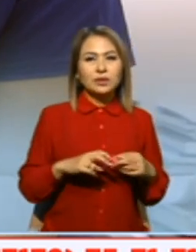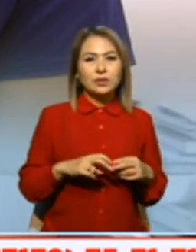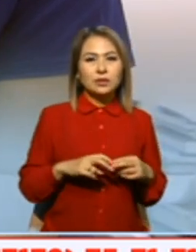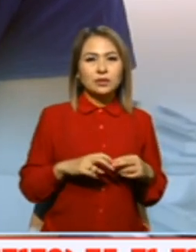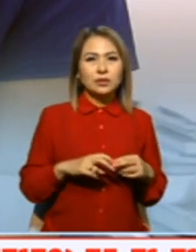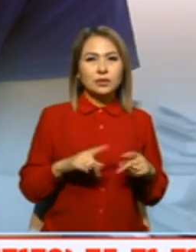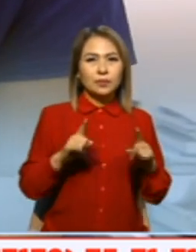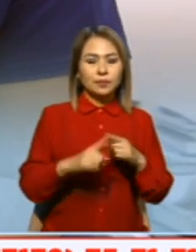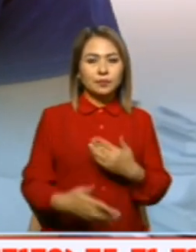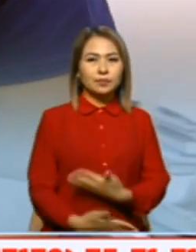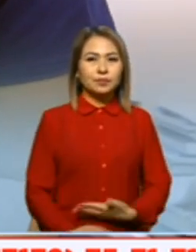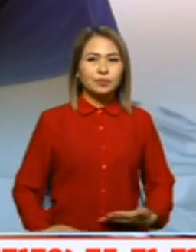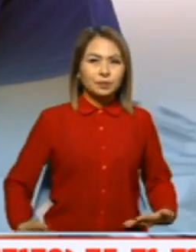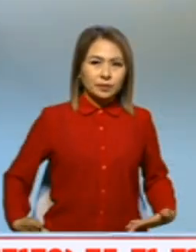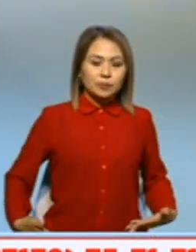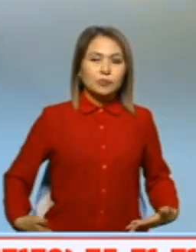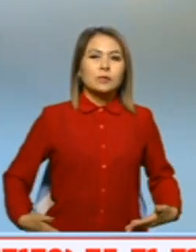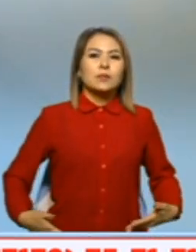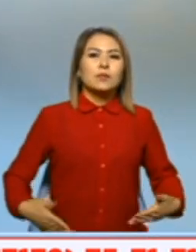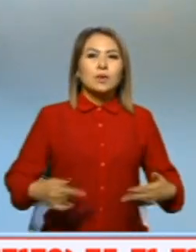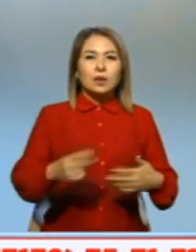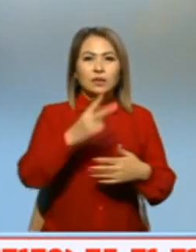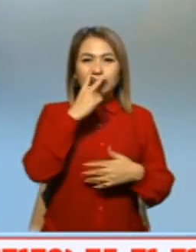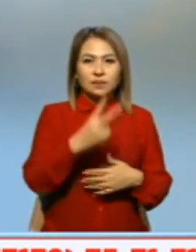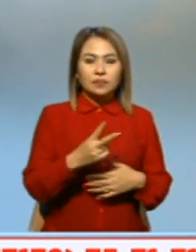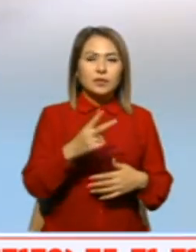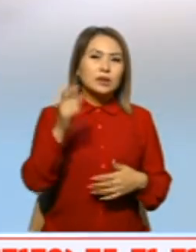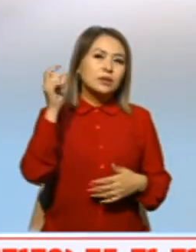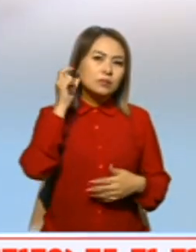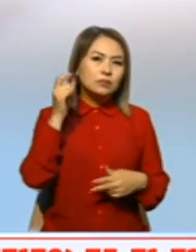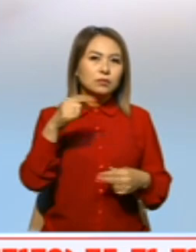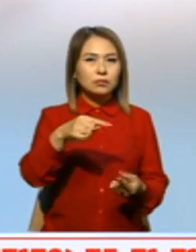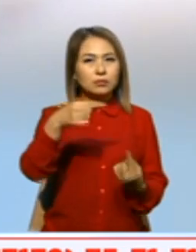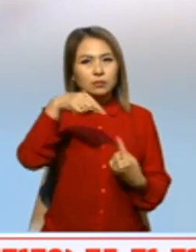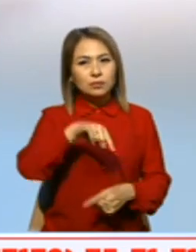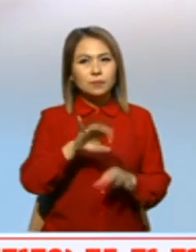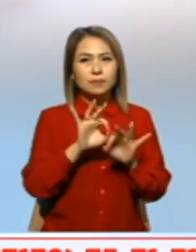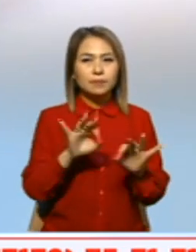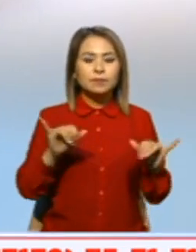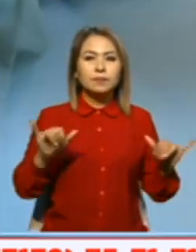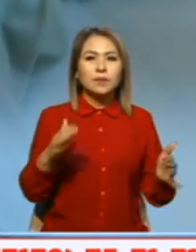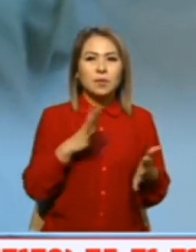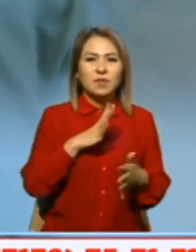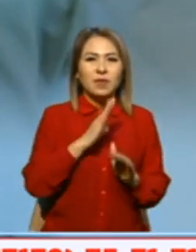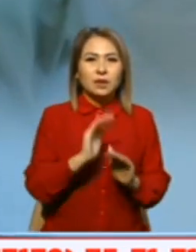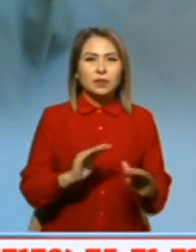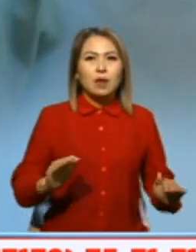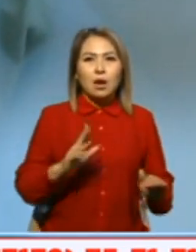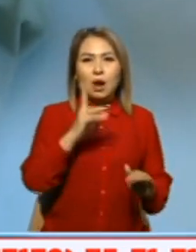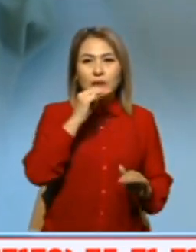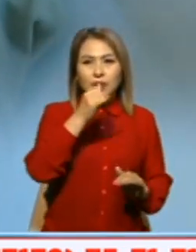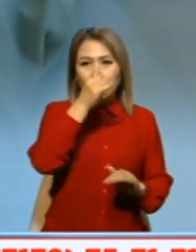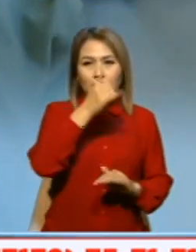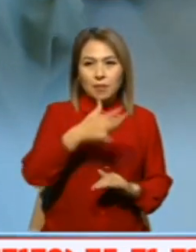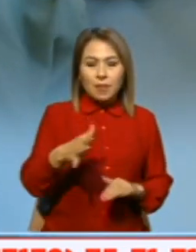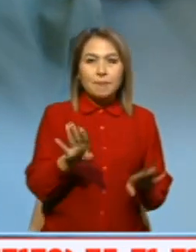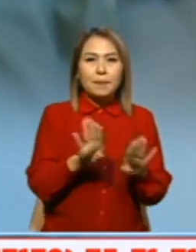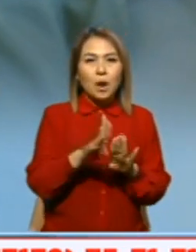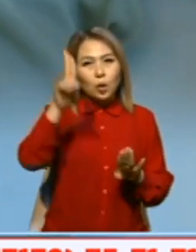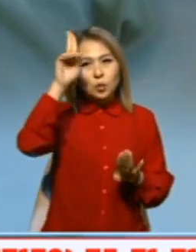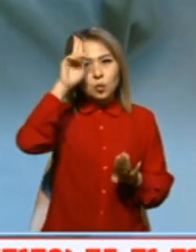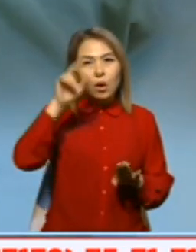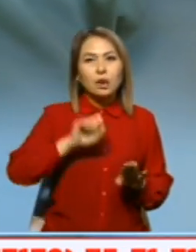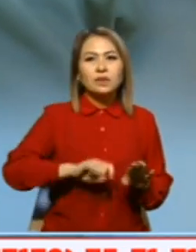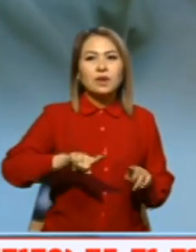жыныс мүшелерінің физиологиялық дамуы және жасына сай ма, сай емес пе. Кіші балаларда өздері айта алмайды, бірақ кіші дәретінің